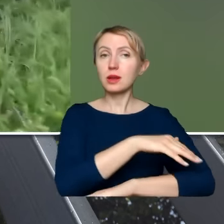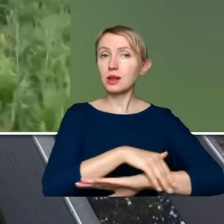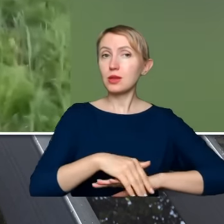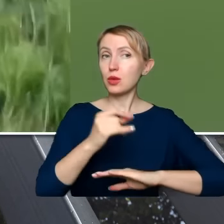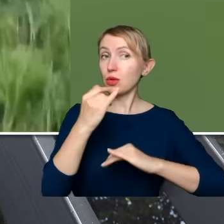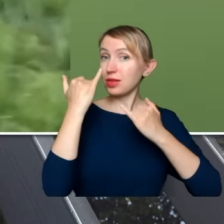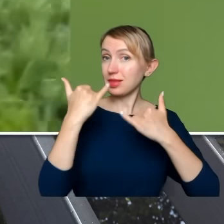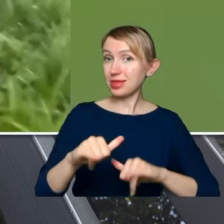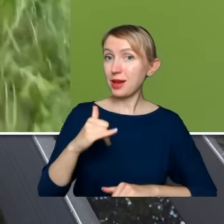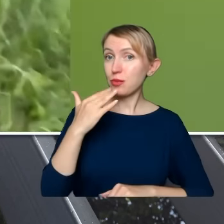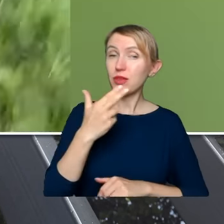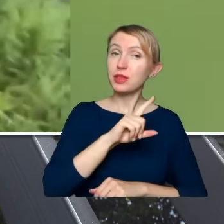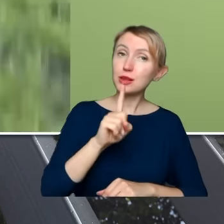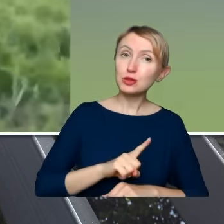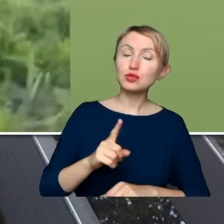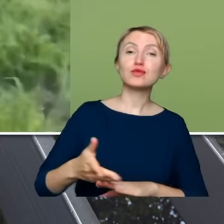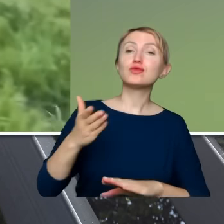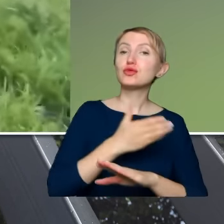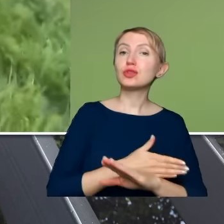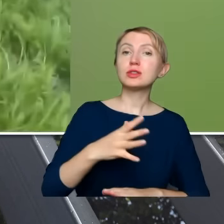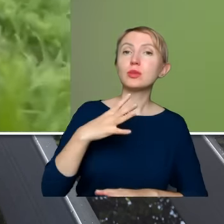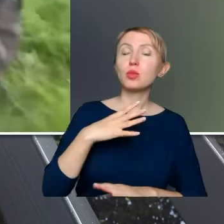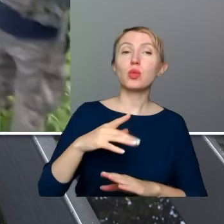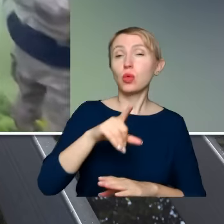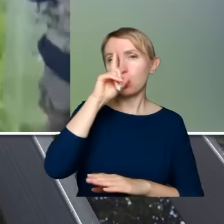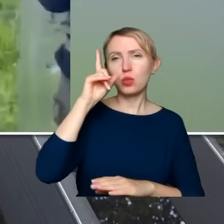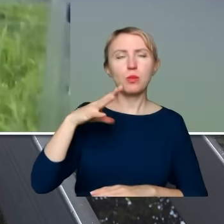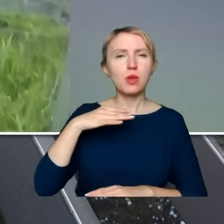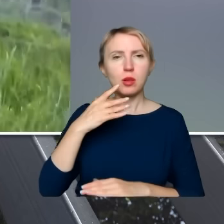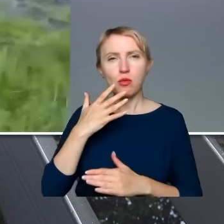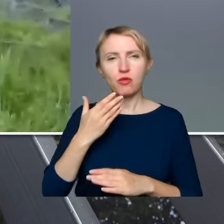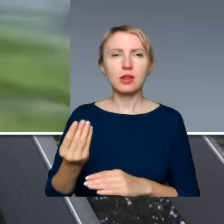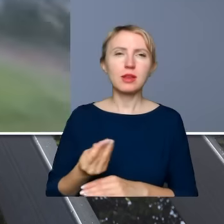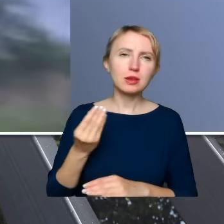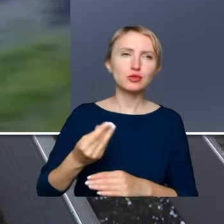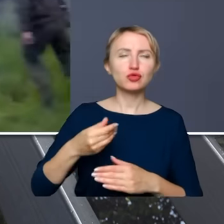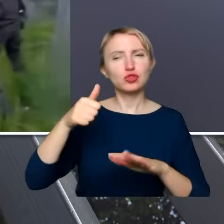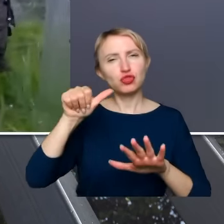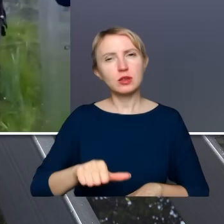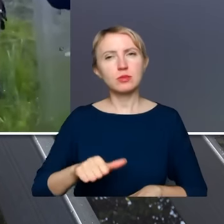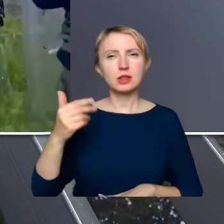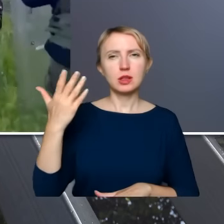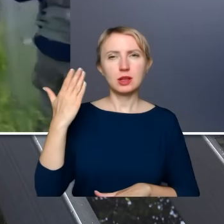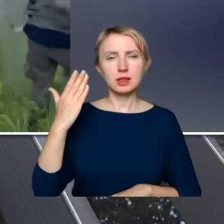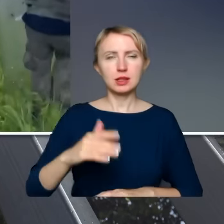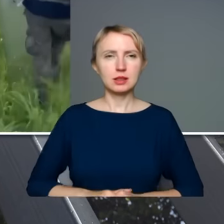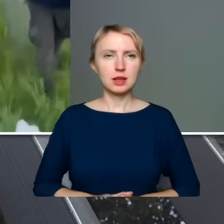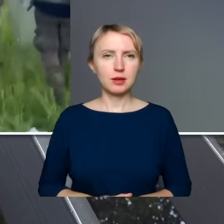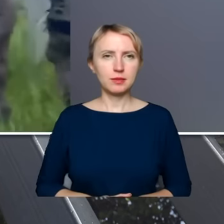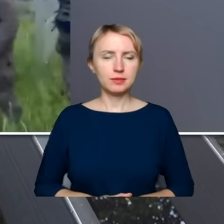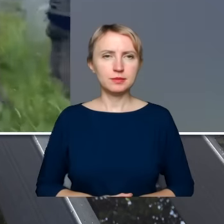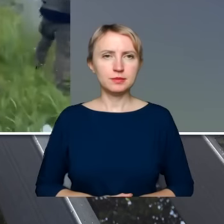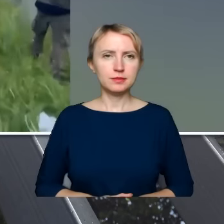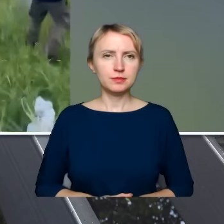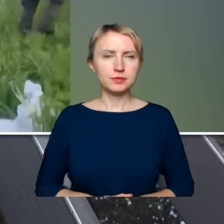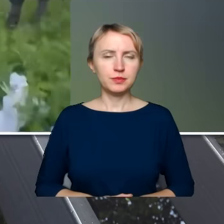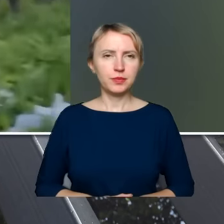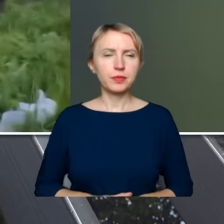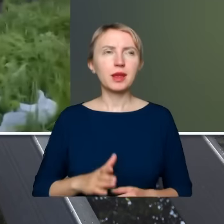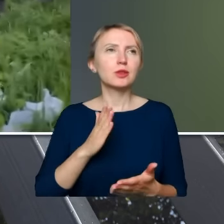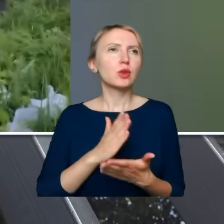inna niż ta narracja, którą ci sami ludzie głosili jeszcze pół roku temu, ponad pół roku temu. No ale to są na razie tylko słowa.